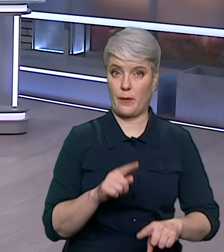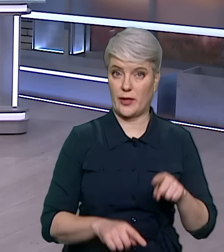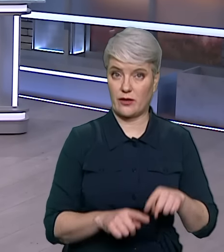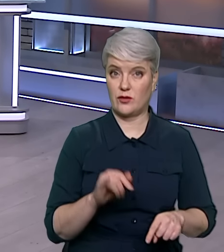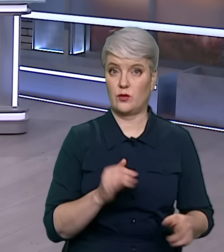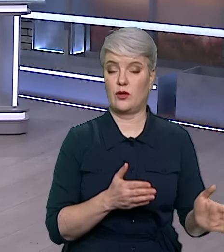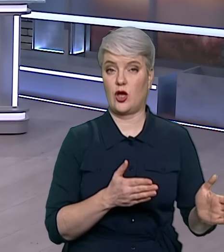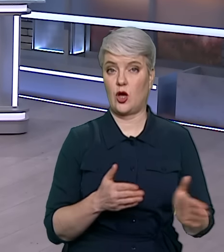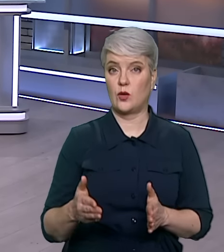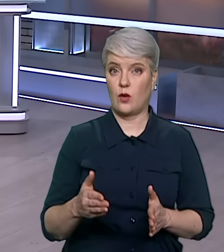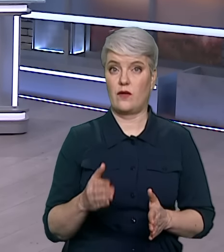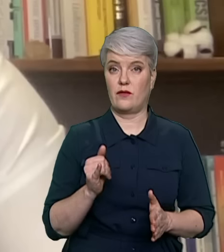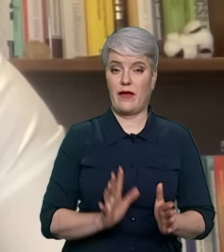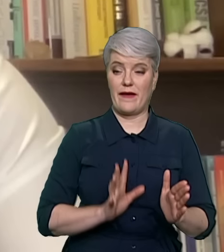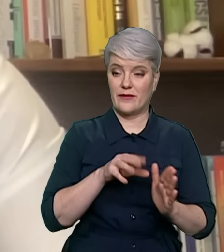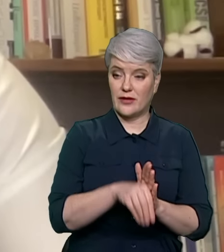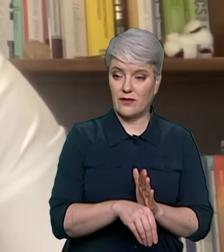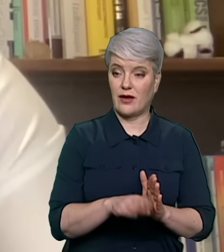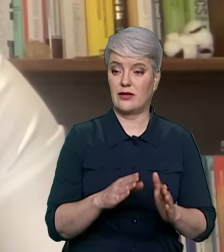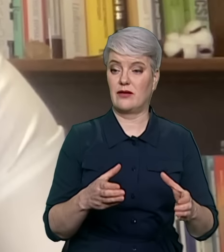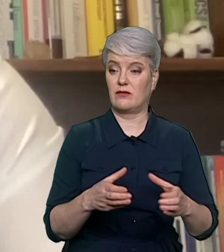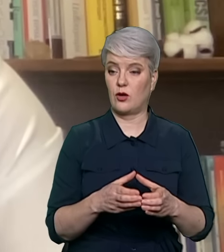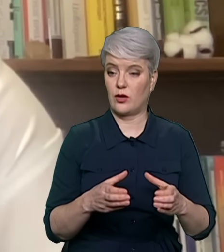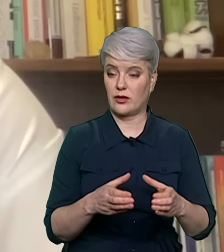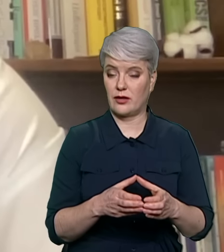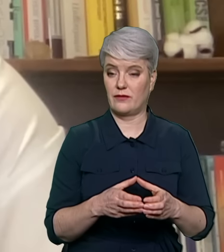і вливаються в колектив, в